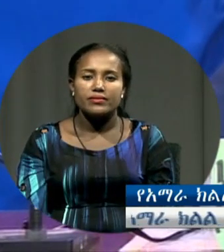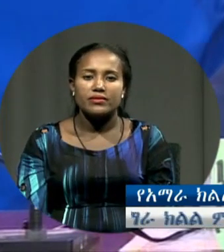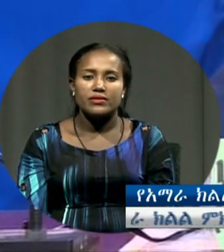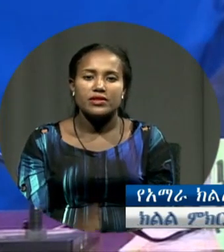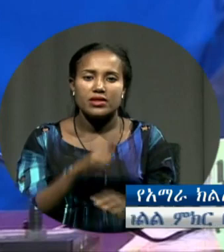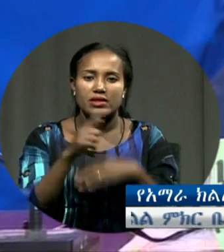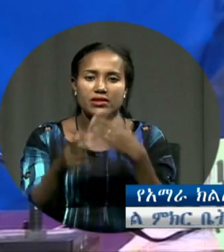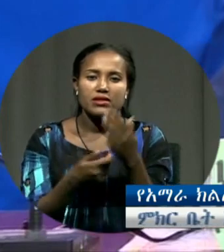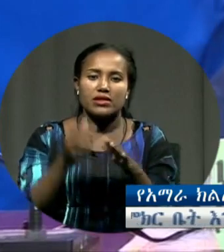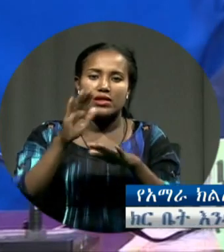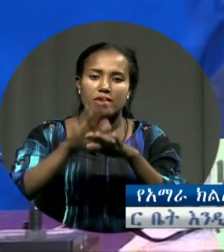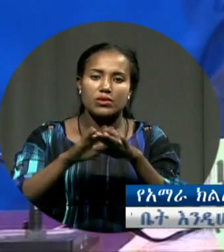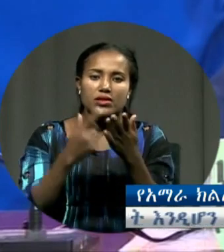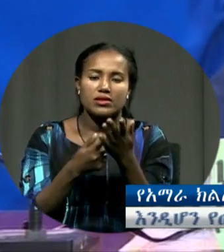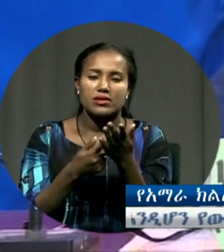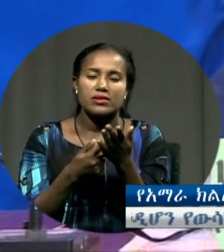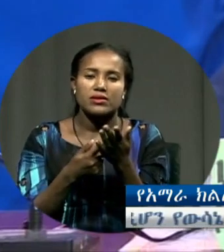ስለዚህ ተጠሪነቱ ለዚህ